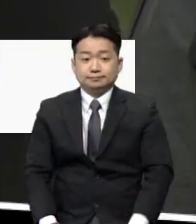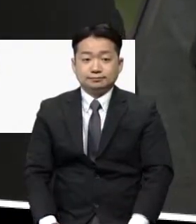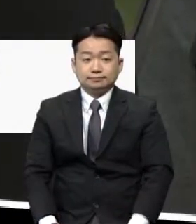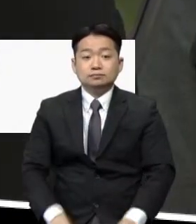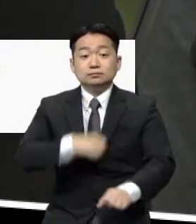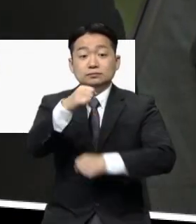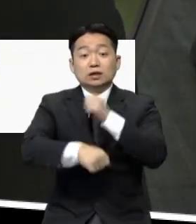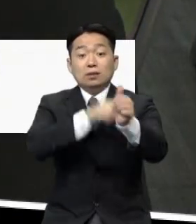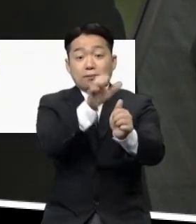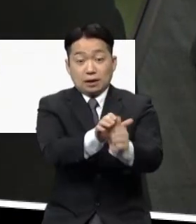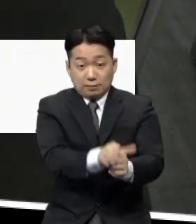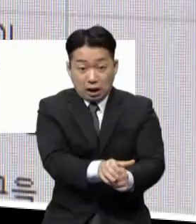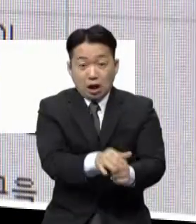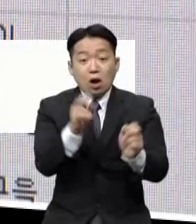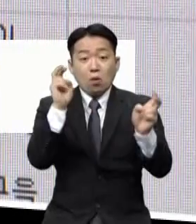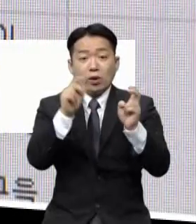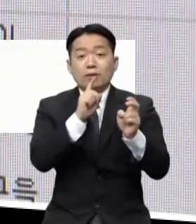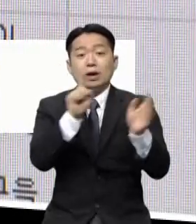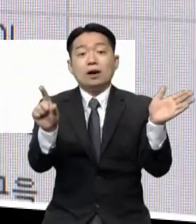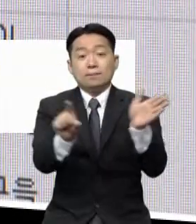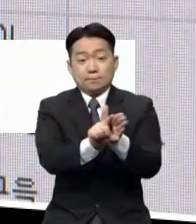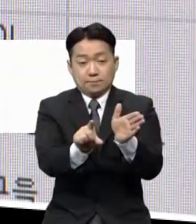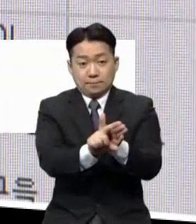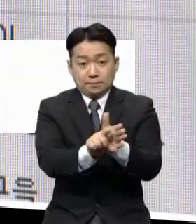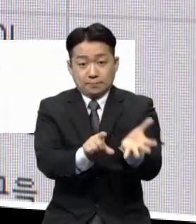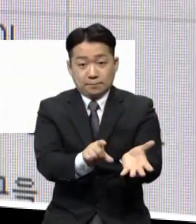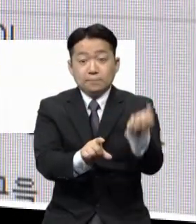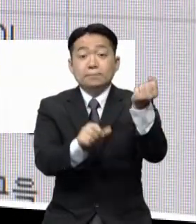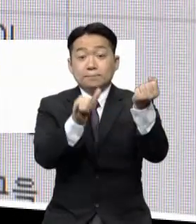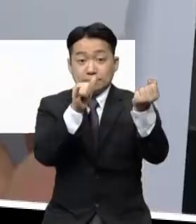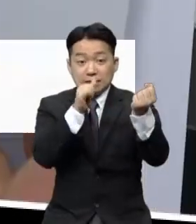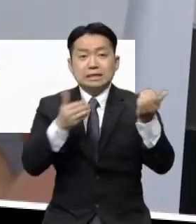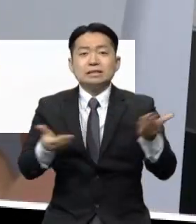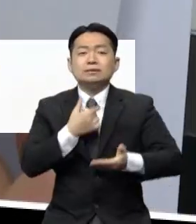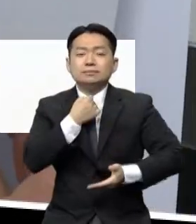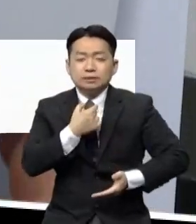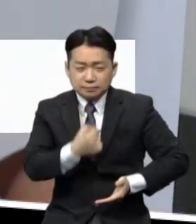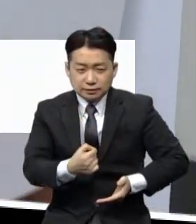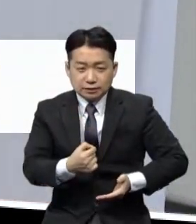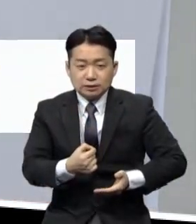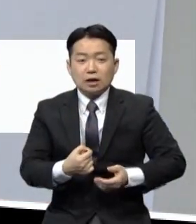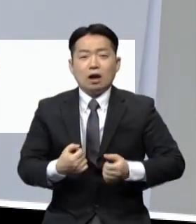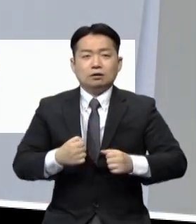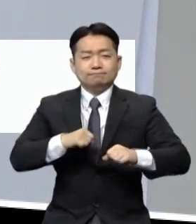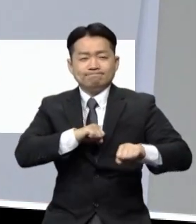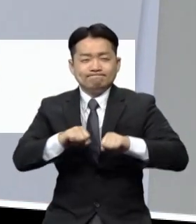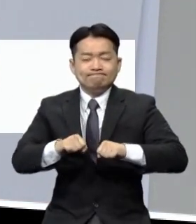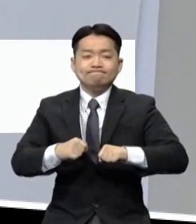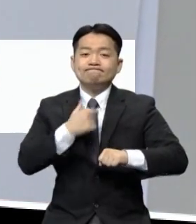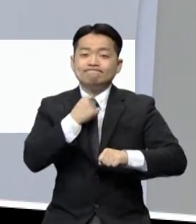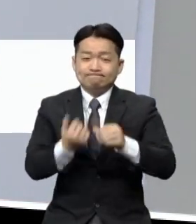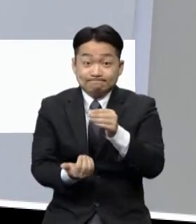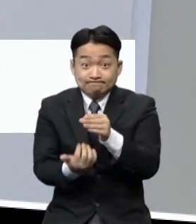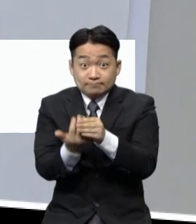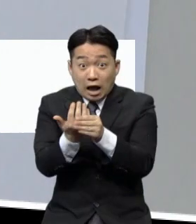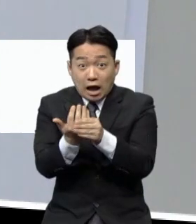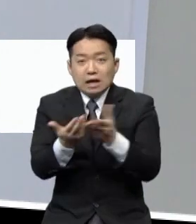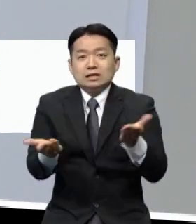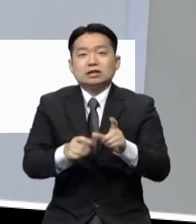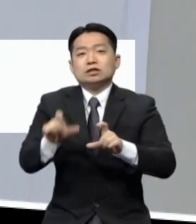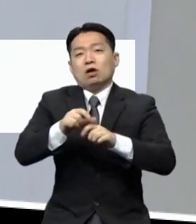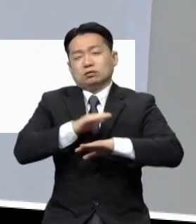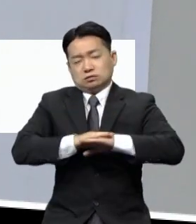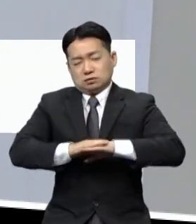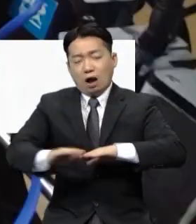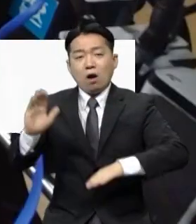부여를 하니까 오히려 더 이제 회사에 대한 신뢰가 생기고 본인이 일하고 싶은 의욕이 생겨서 훨씬 더 근무를 잘하게